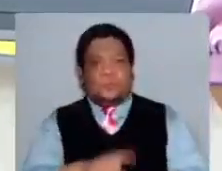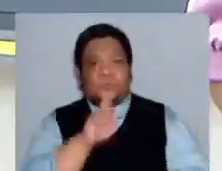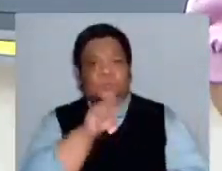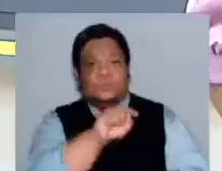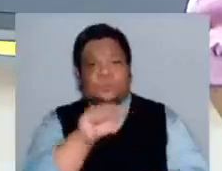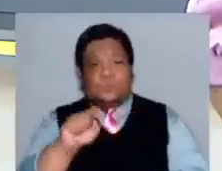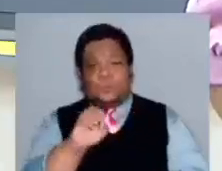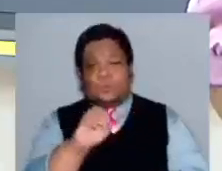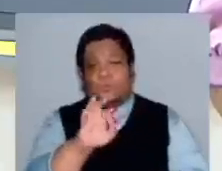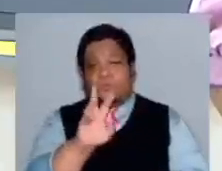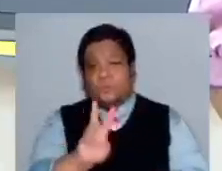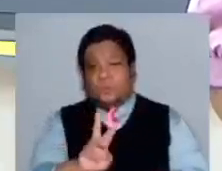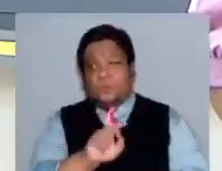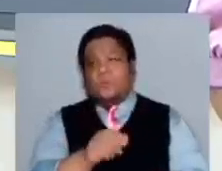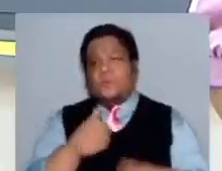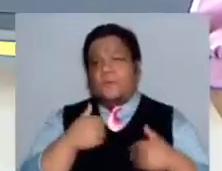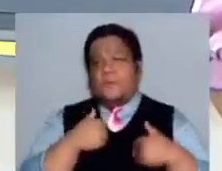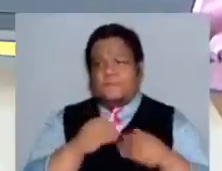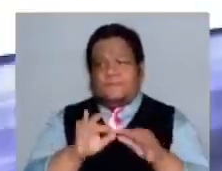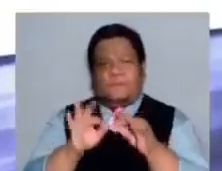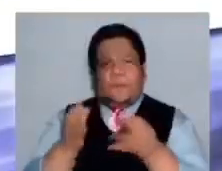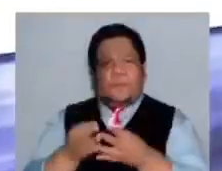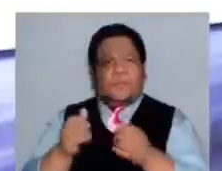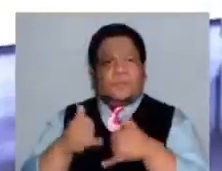Pilipinas. Mayunang balita si Ian Cruz.